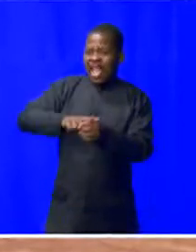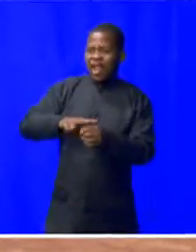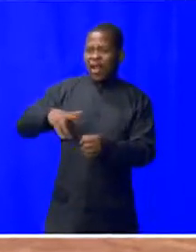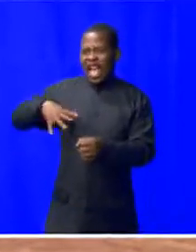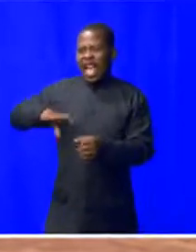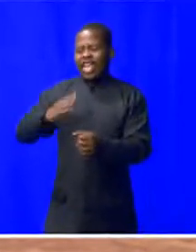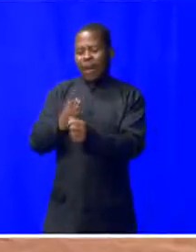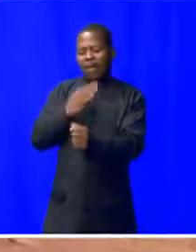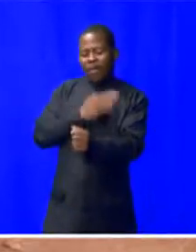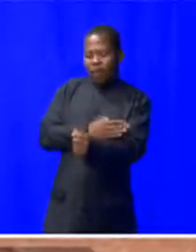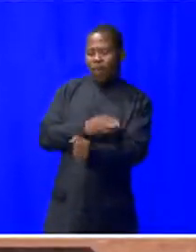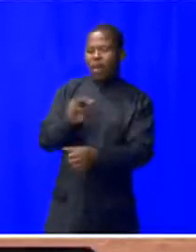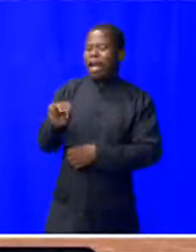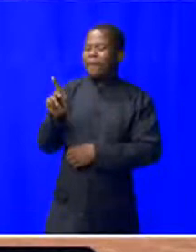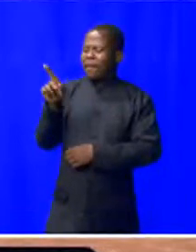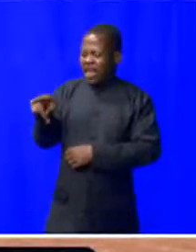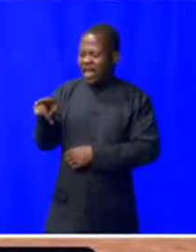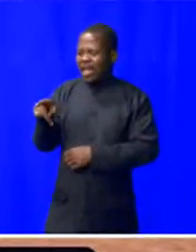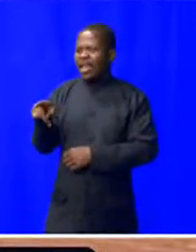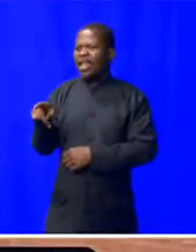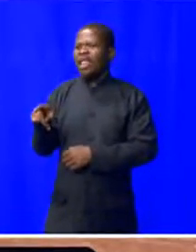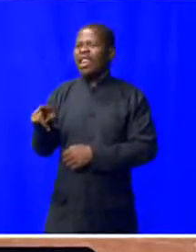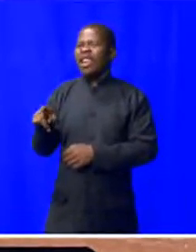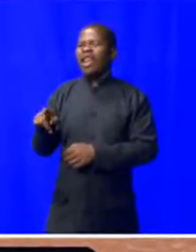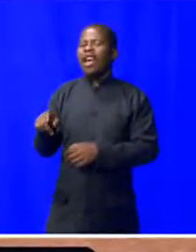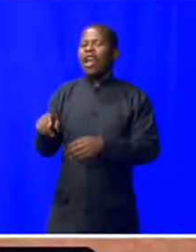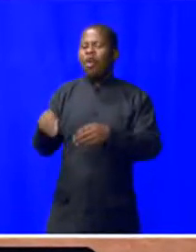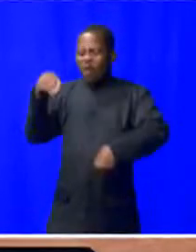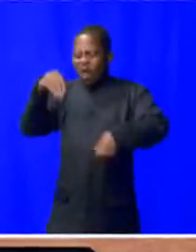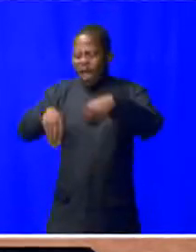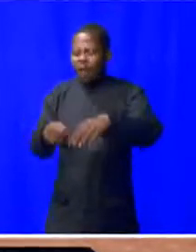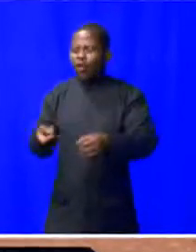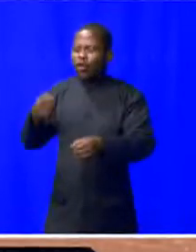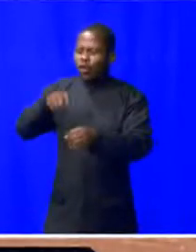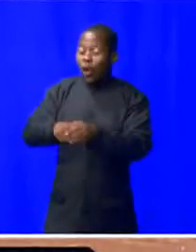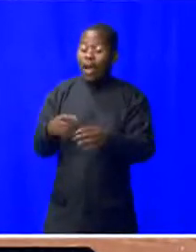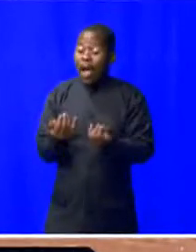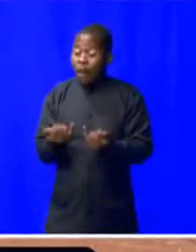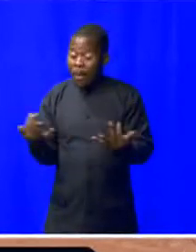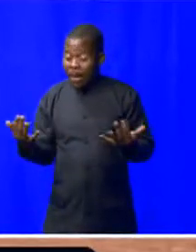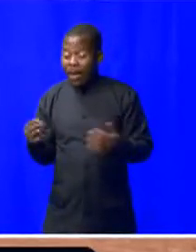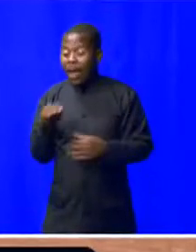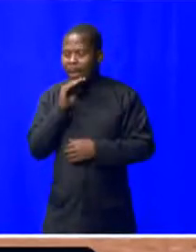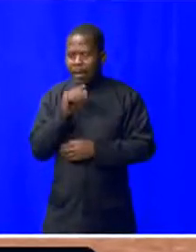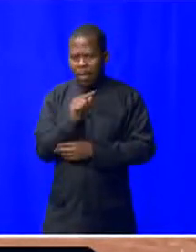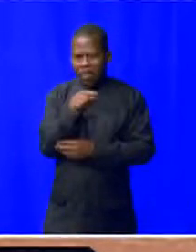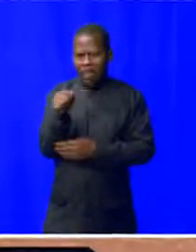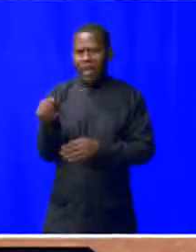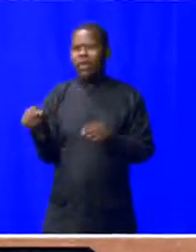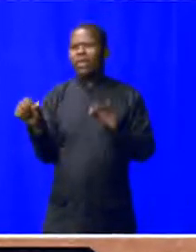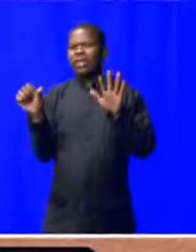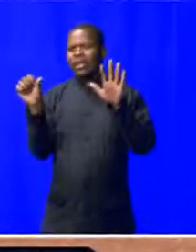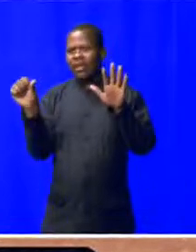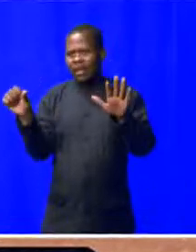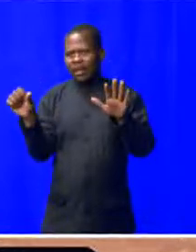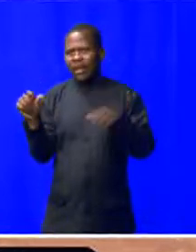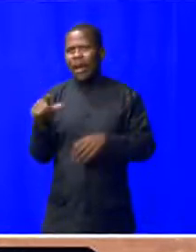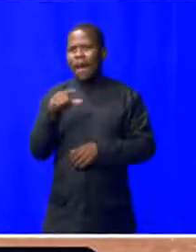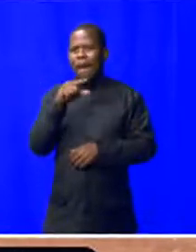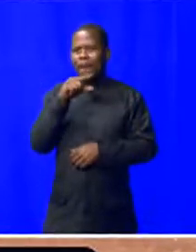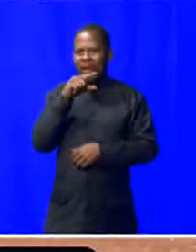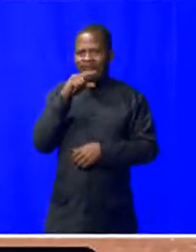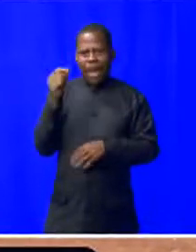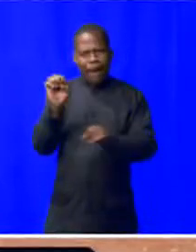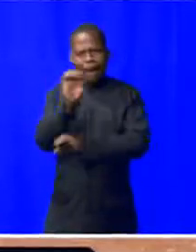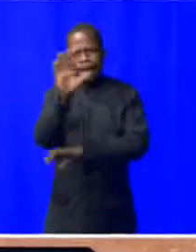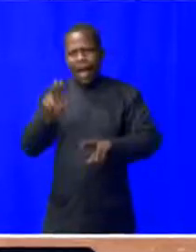mhlawumbe bangakhi lesibabonile ukuthi bayabuya sikhanze ukuthi basithupha kuphela ngete engabasho ngemagama kungaze